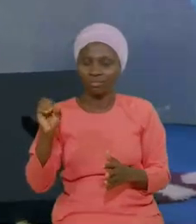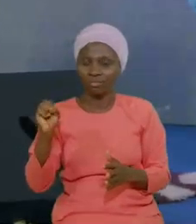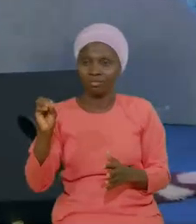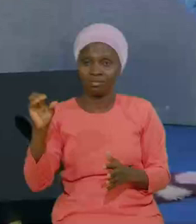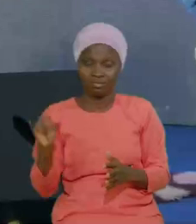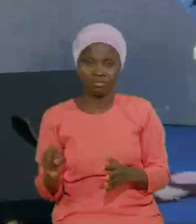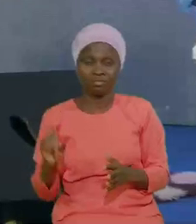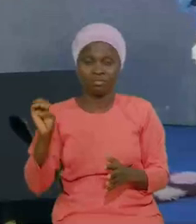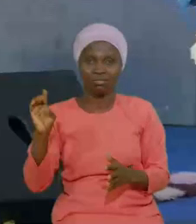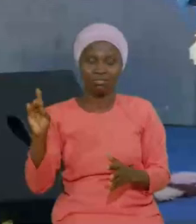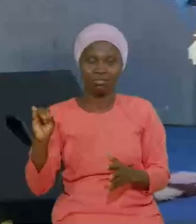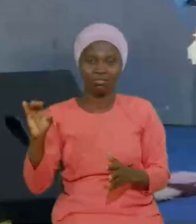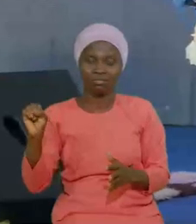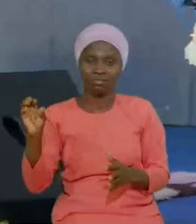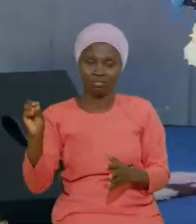Thomas Edison,